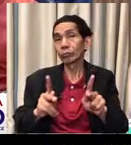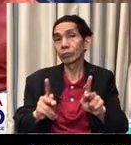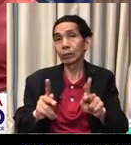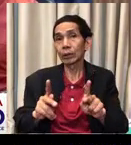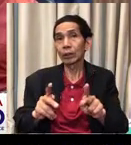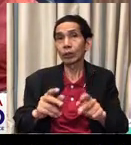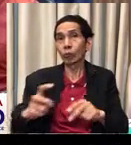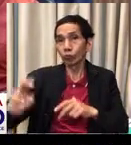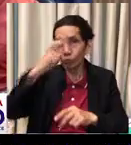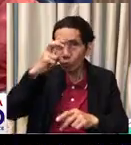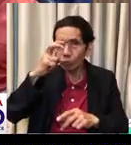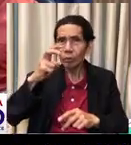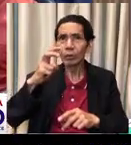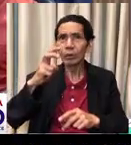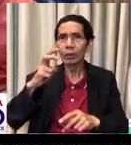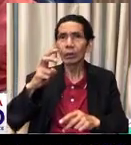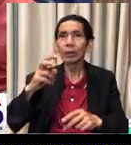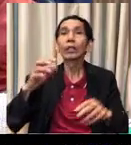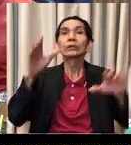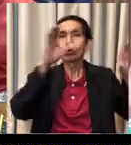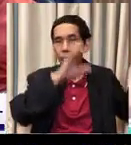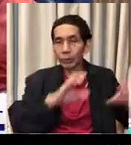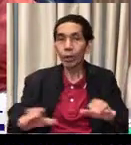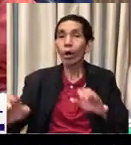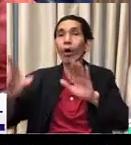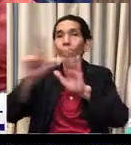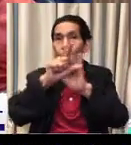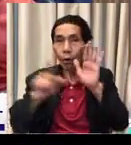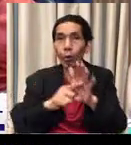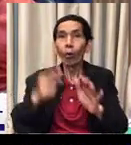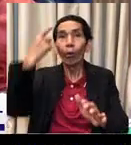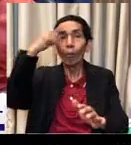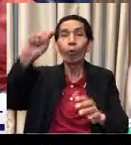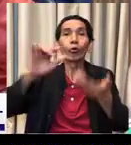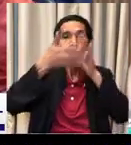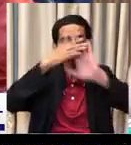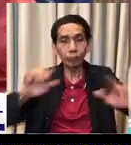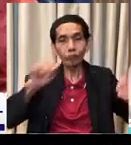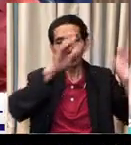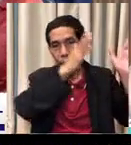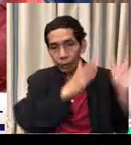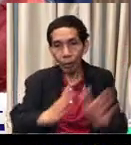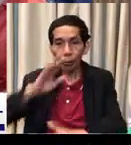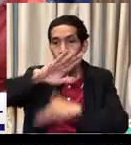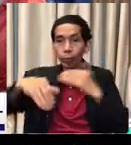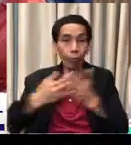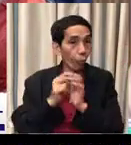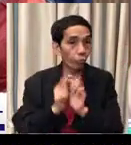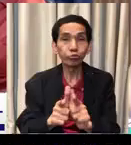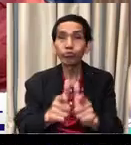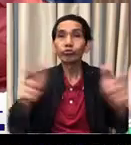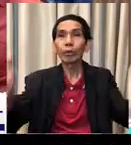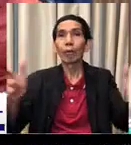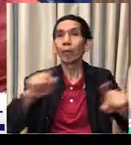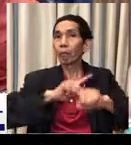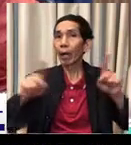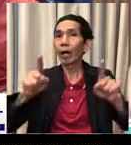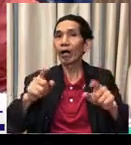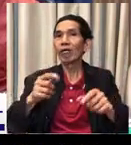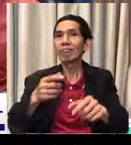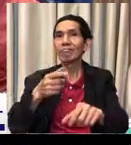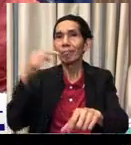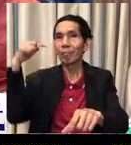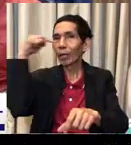Yung paghihigpit, ay hindi, pagpapatupad yun ng batas. Para sa kaayusan. Para kanino? Para sa pangkalahatan. Pero yung